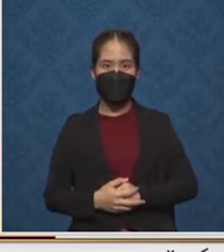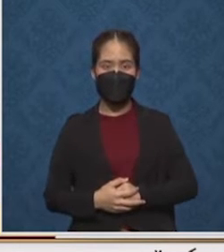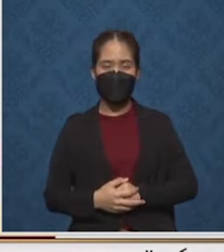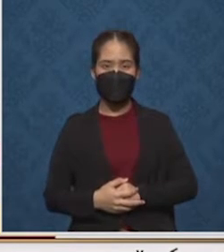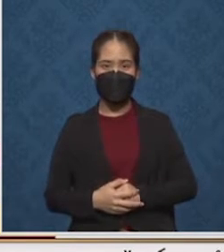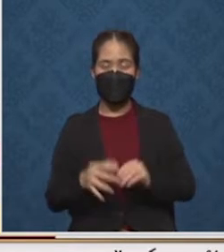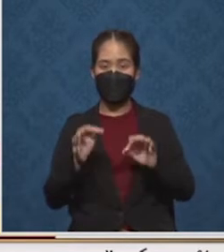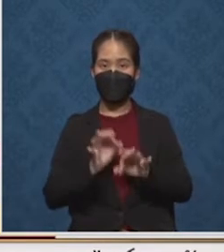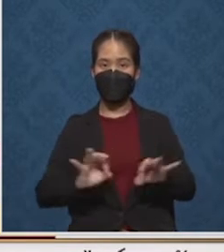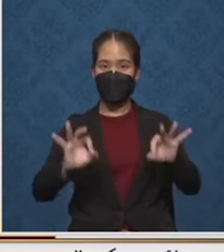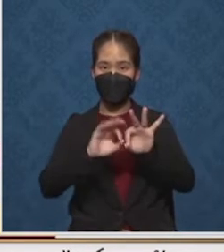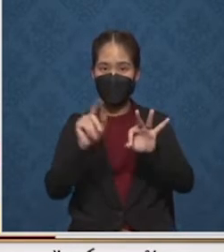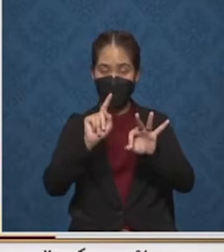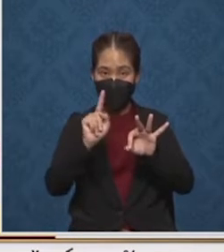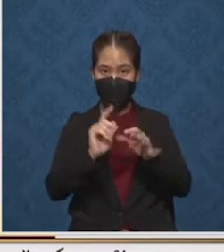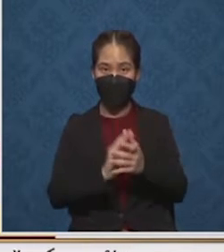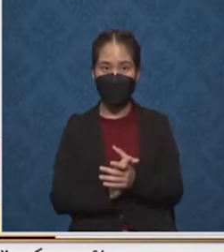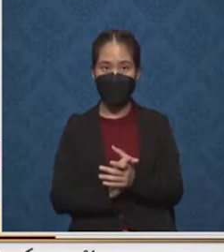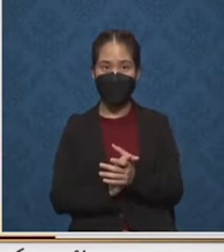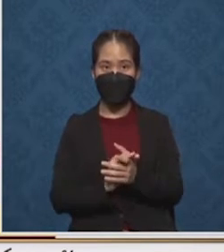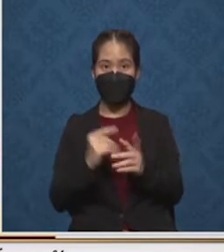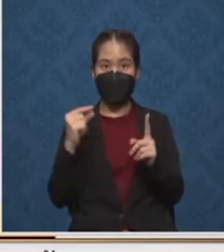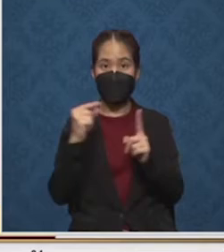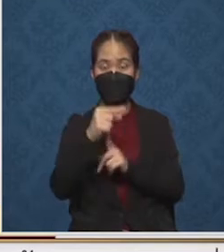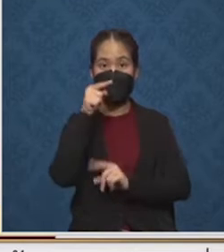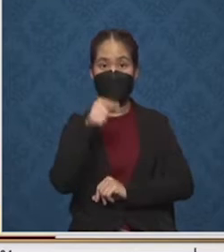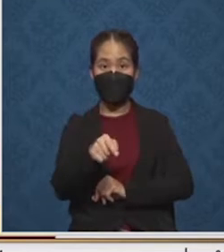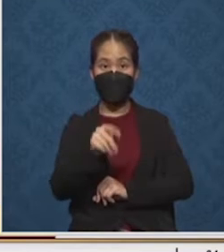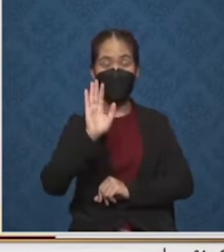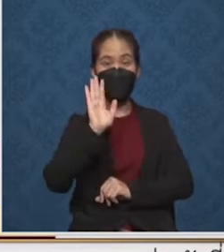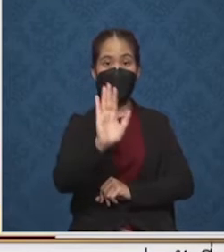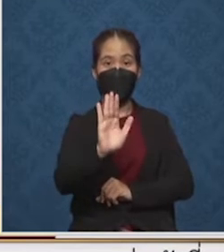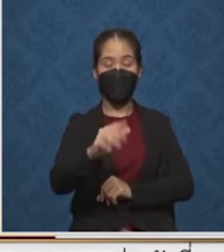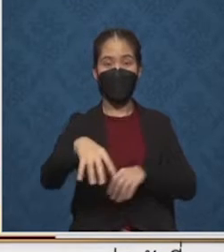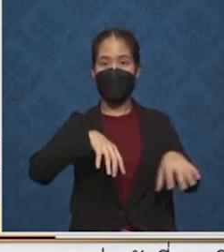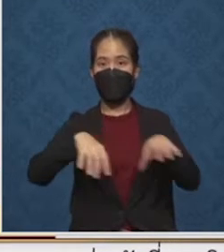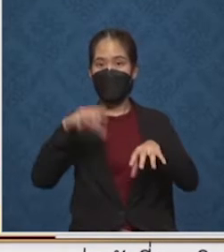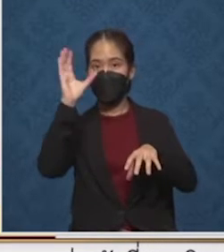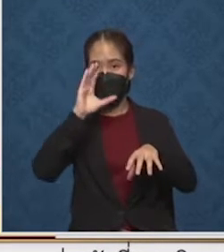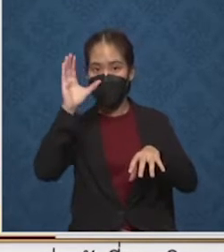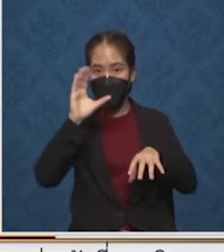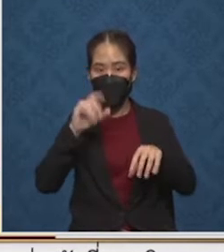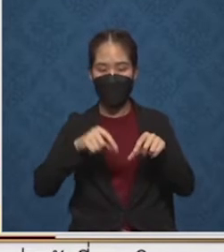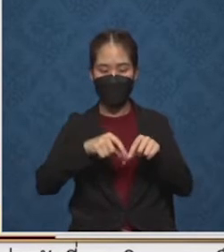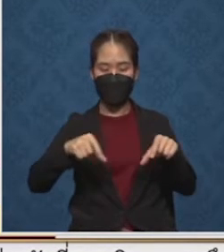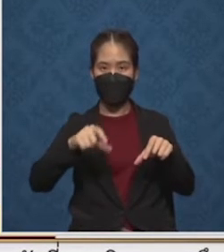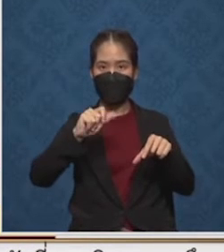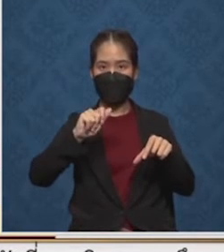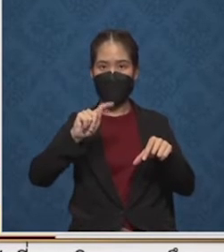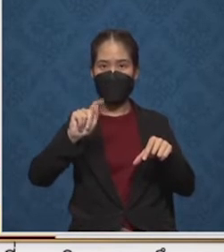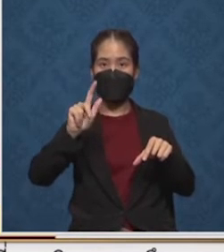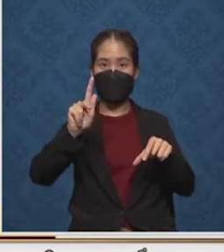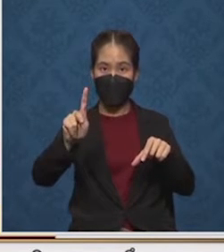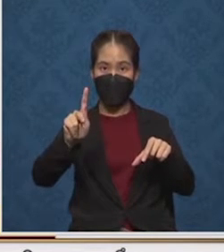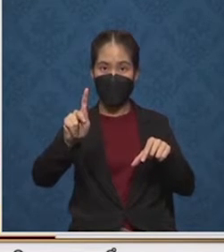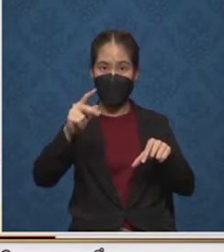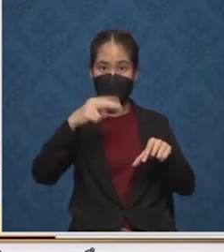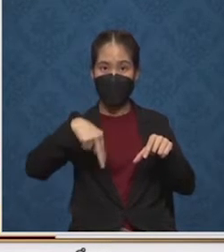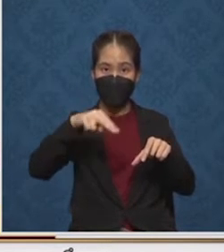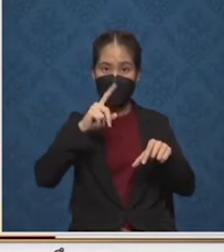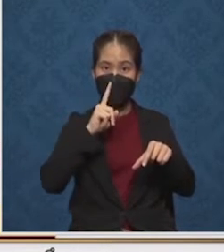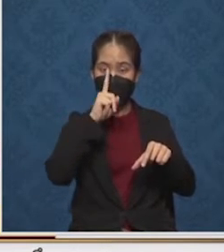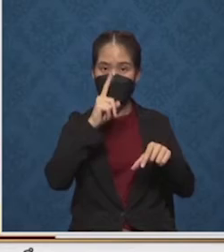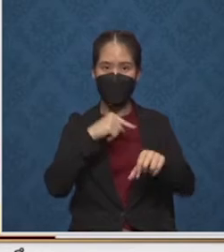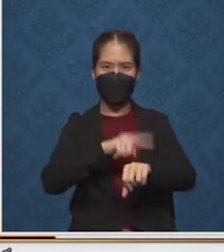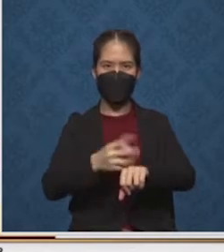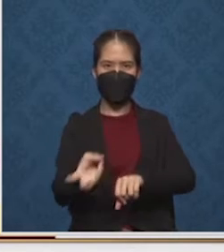มีชื่อทางการคือละเมิดข้อสั่งการของตัวเองในการจัดซื้อหาชุดตรวจ aเขตผมมีเวลาไม่มากซอย